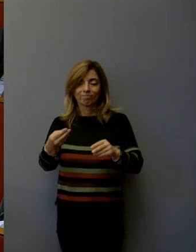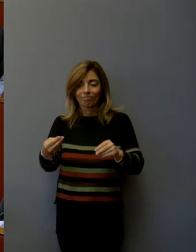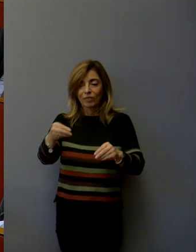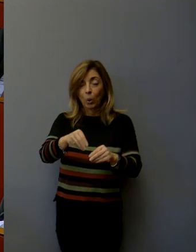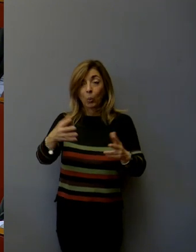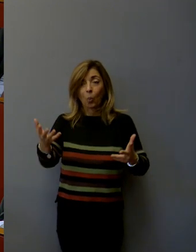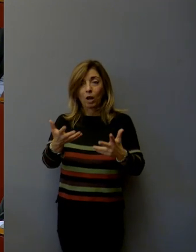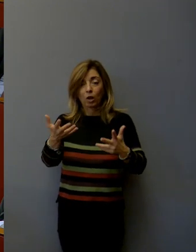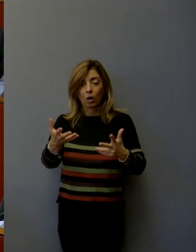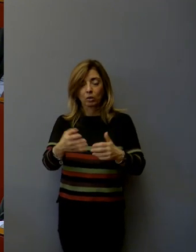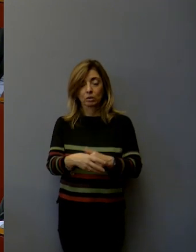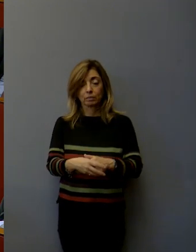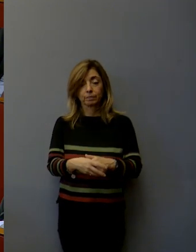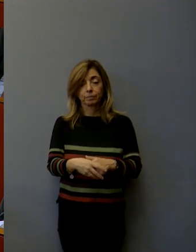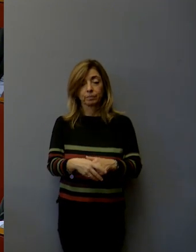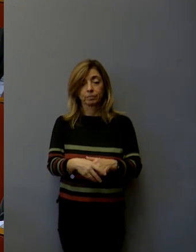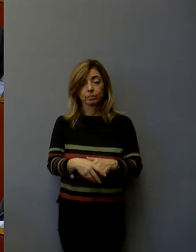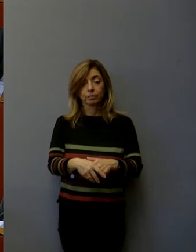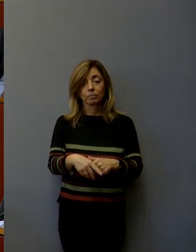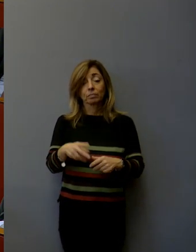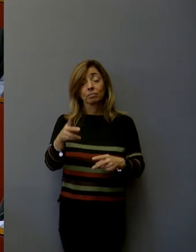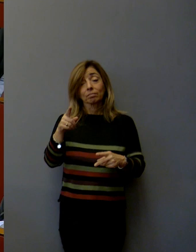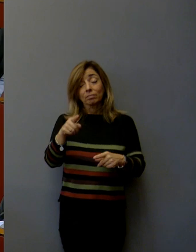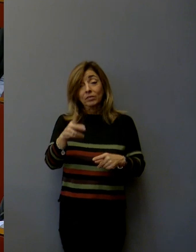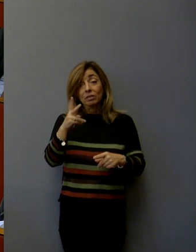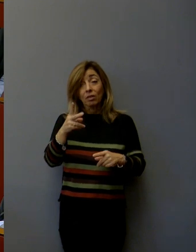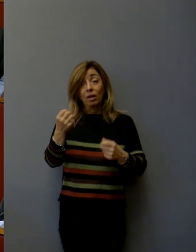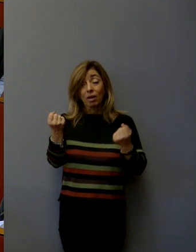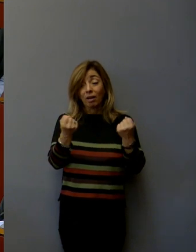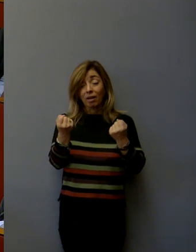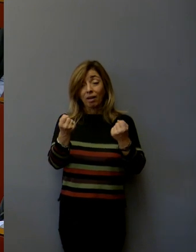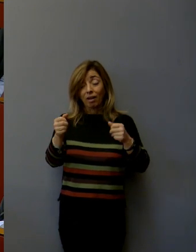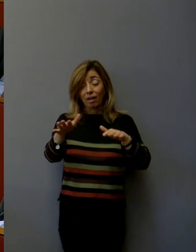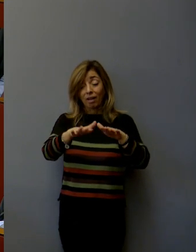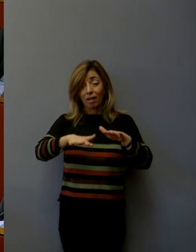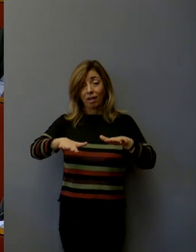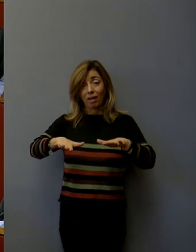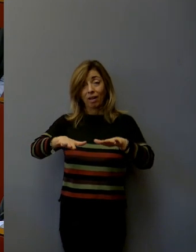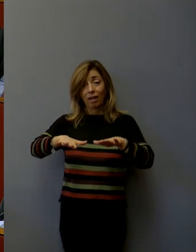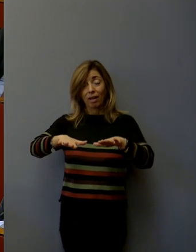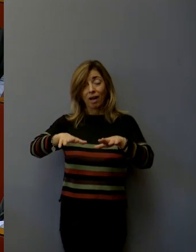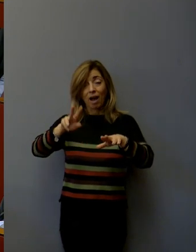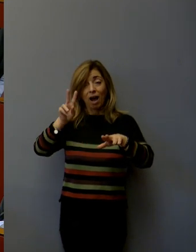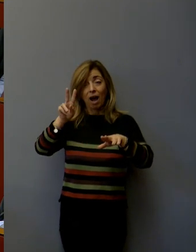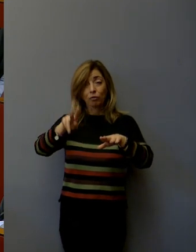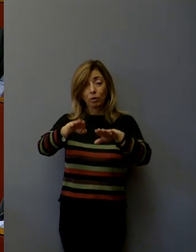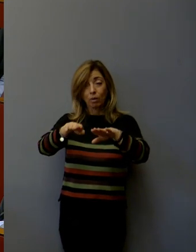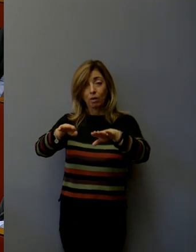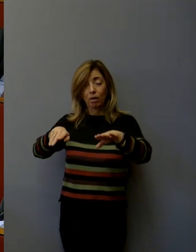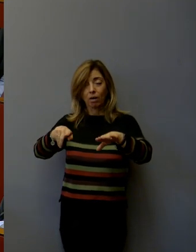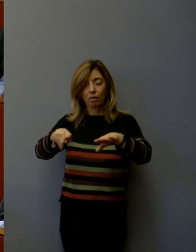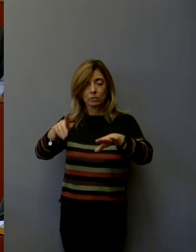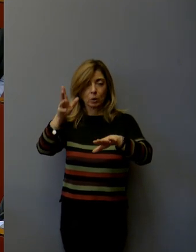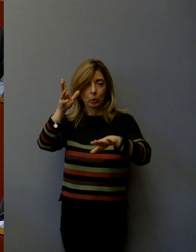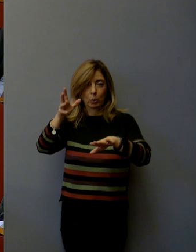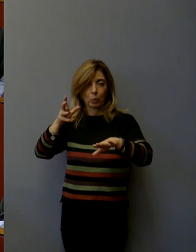il rumore e l'inquinamento di una rimessa di automezzi AMT nel mezzo proprio di un di un percorso